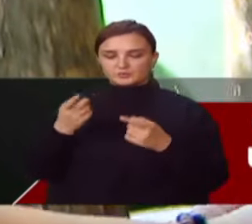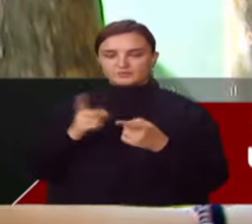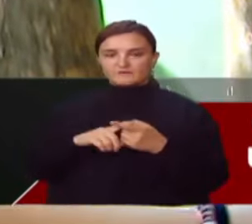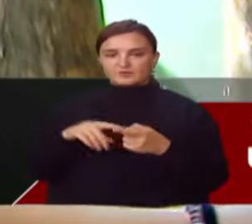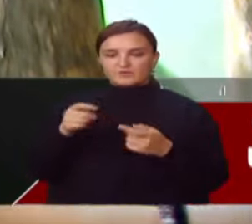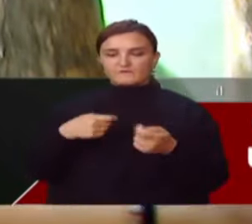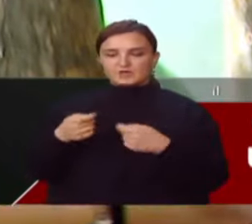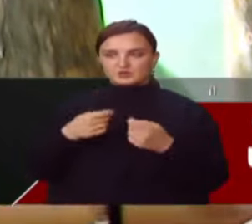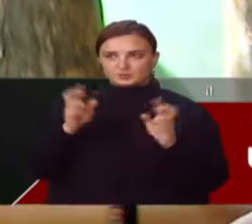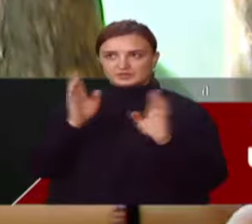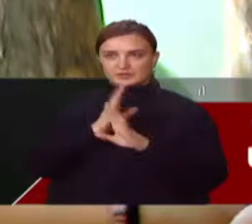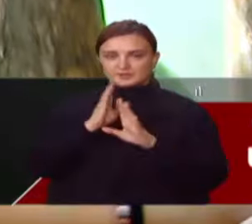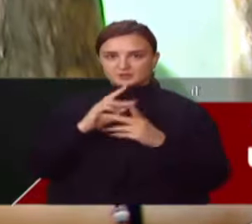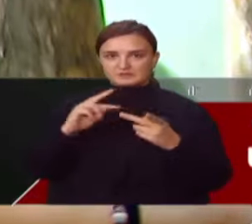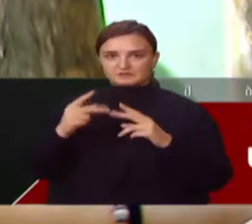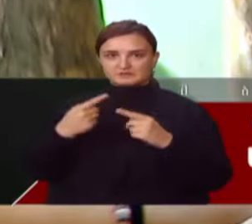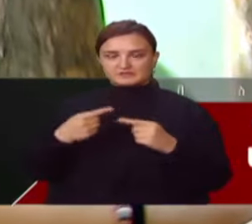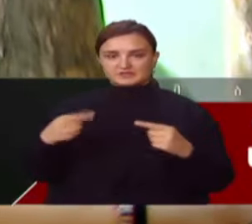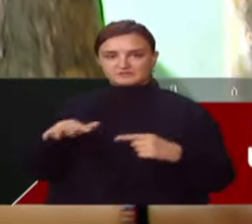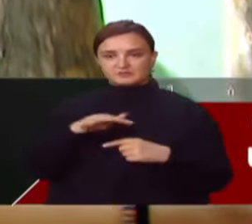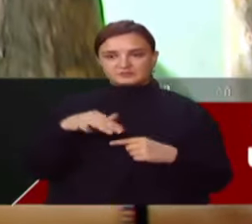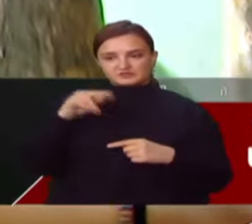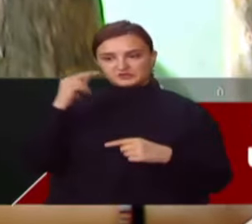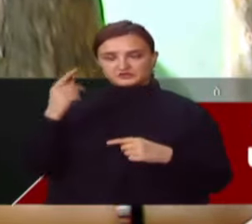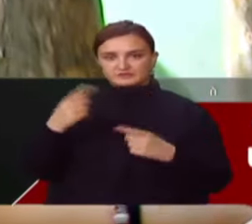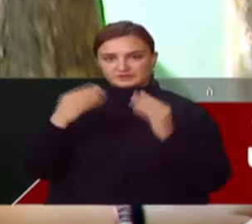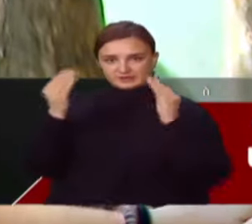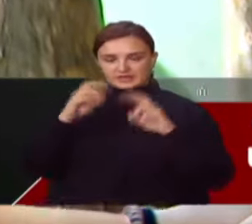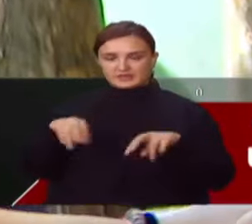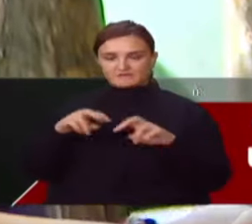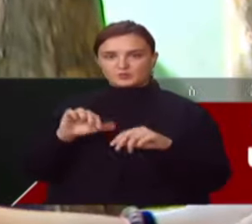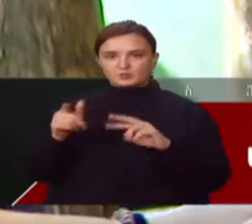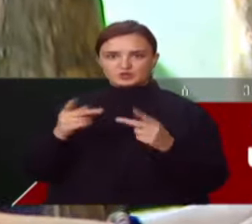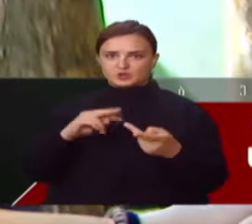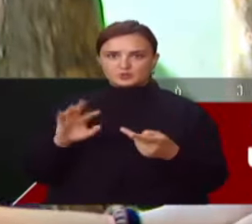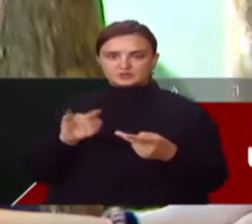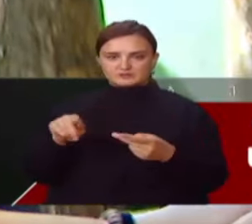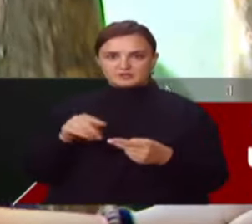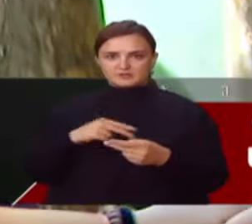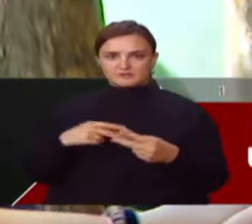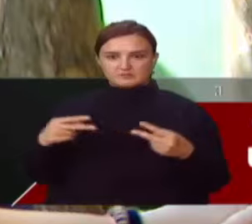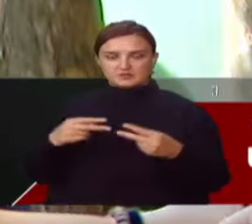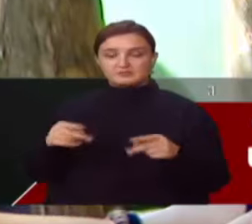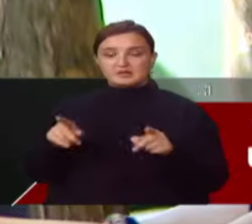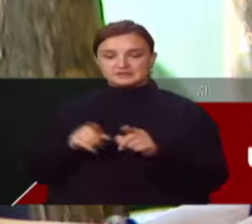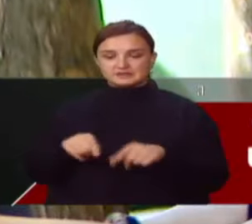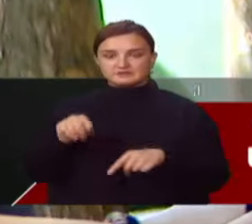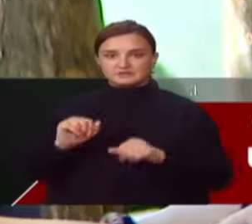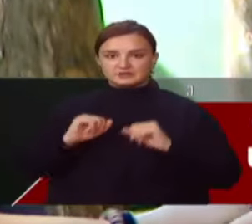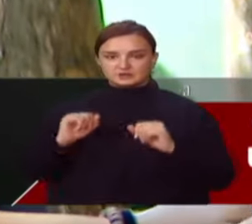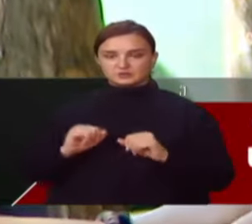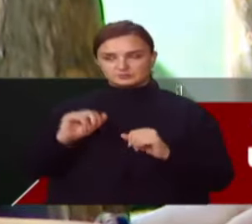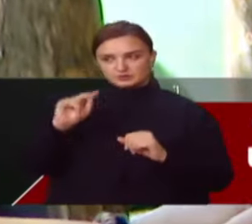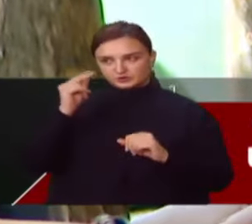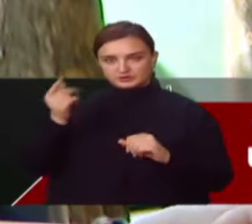ვაჭრობიდან კლიმატურ ცვლილებამდე სხვადასხვა სფეროზე. ჩვენ ჩინეთს განვიხილავთ შეუცვლელ პარტნიორად გლობალურ არენაზე. მაგრამ ამავდროულად ვცდილობთ